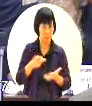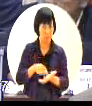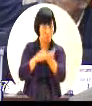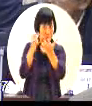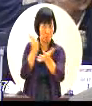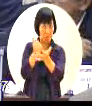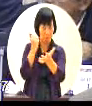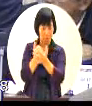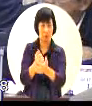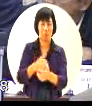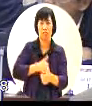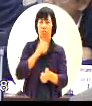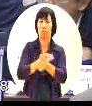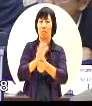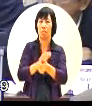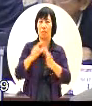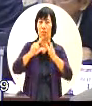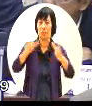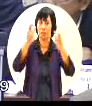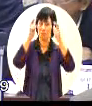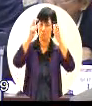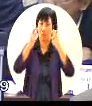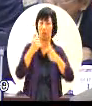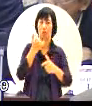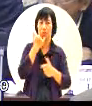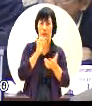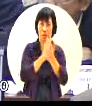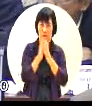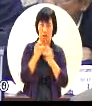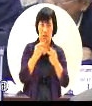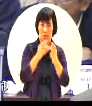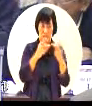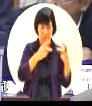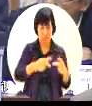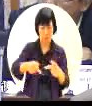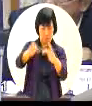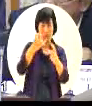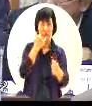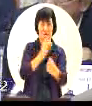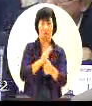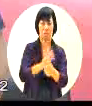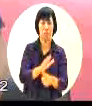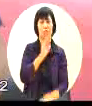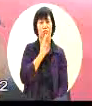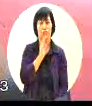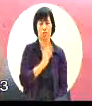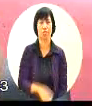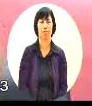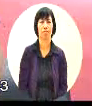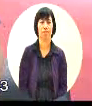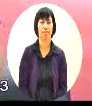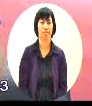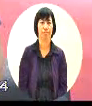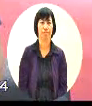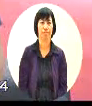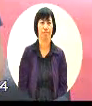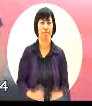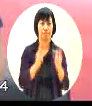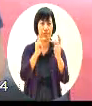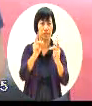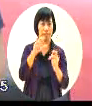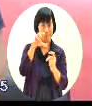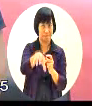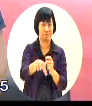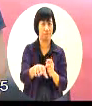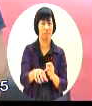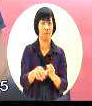高雄的财务也做帮助。哦，啊，对咱这条线成功机会较济。以上。 咱捷运站吼，